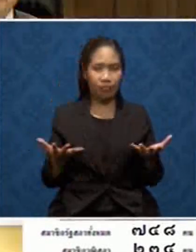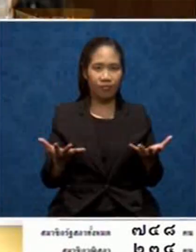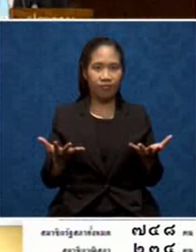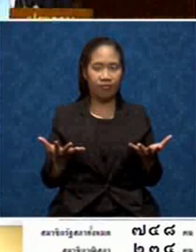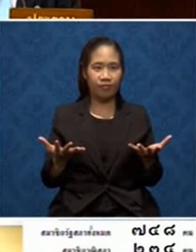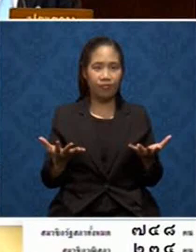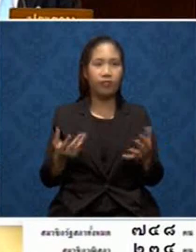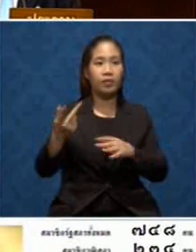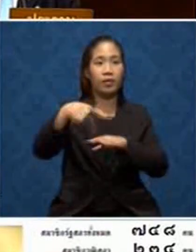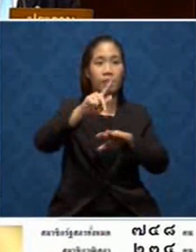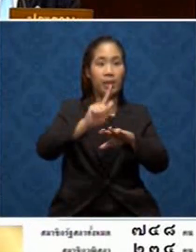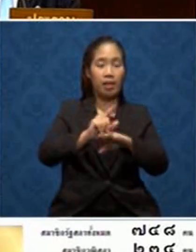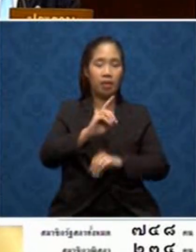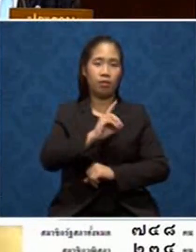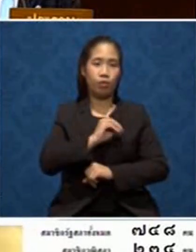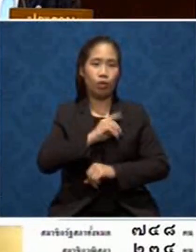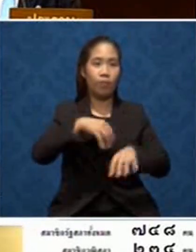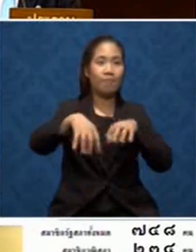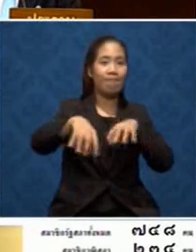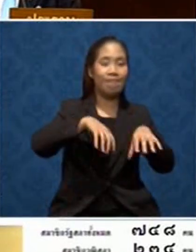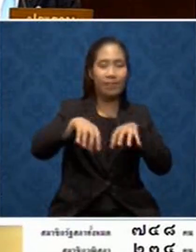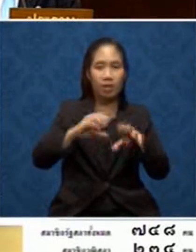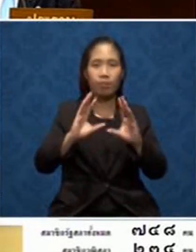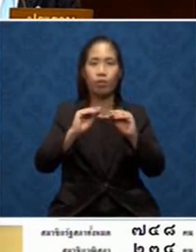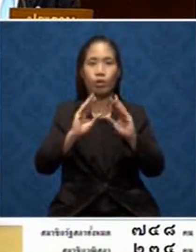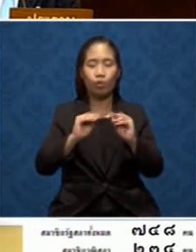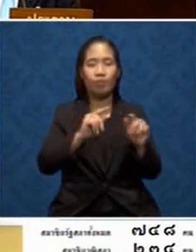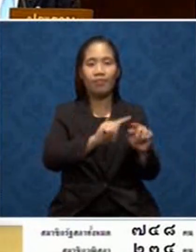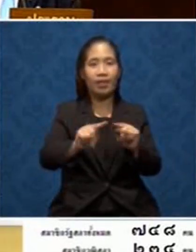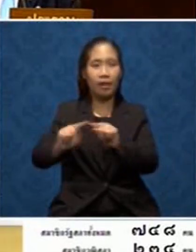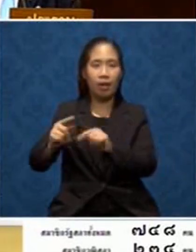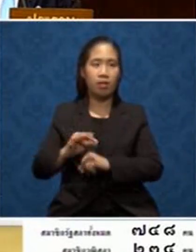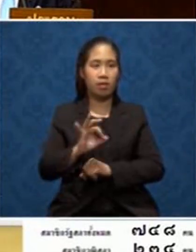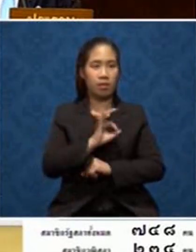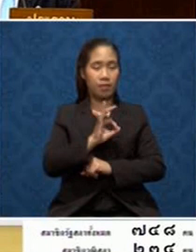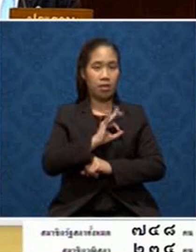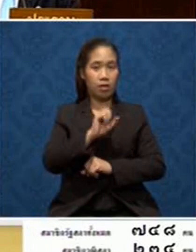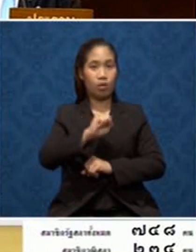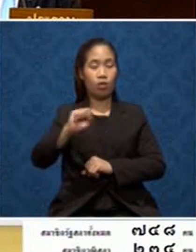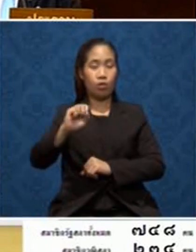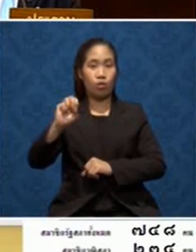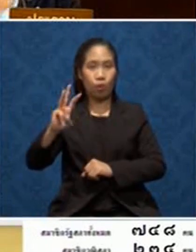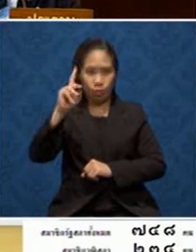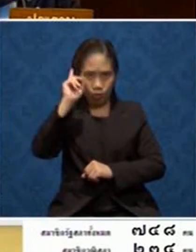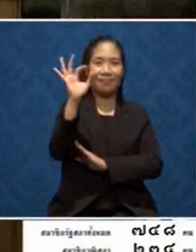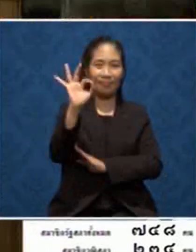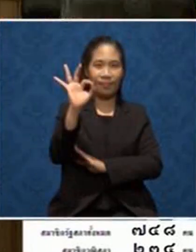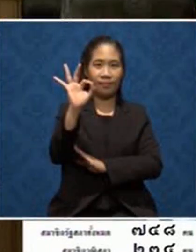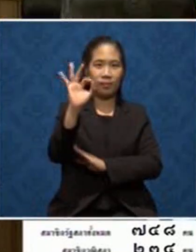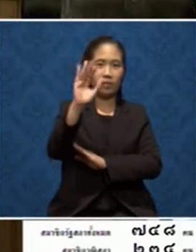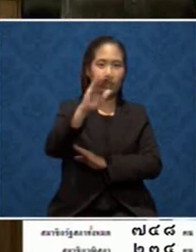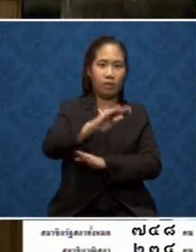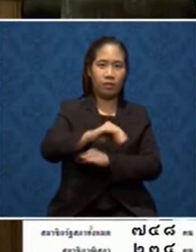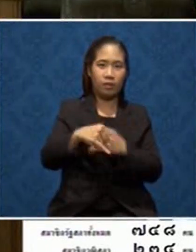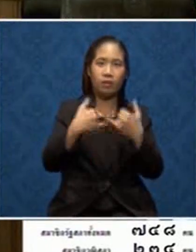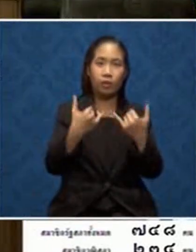เป็นข้อเสนอของคุณสมชายแสวงการสวบอกว่าน่าจะมีการเลื่อนประชุมรัฐสภาในการโหวตเลือกนายกรัฐมนตรีไปก่อนเนี่ยถ้าไม่